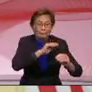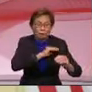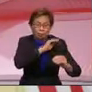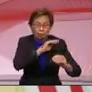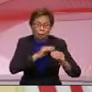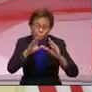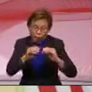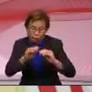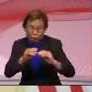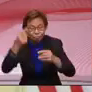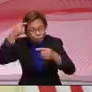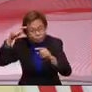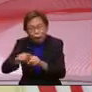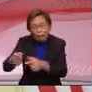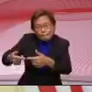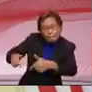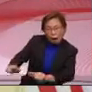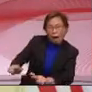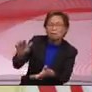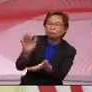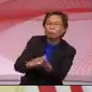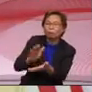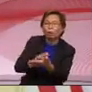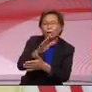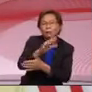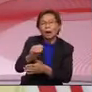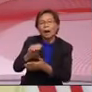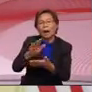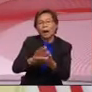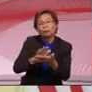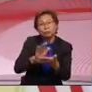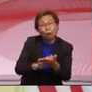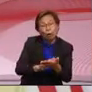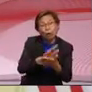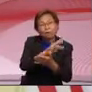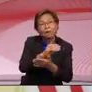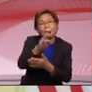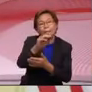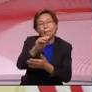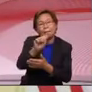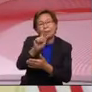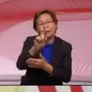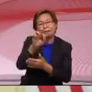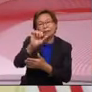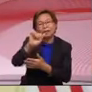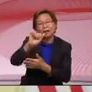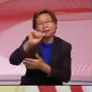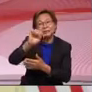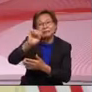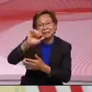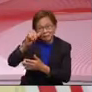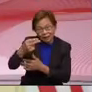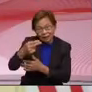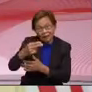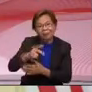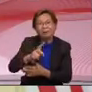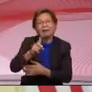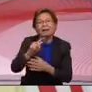bersetuju untuk membenarkan sekolah dan madrasah tahfiz beroperasi